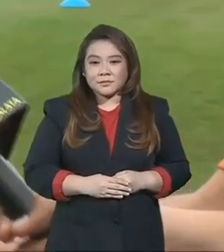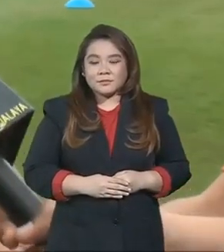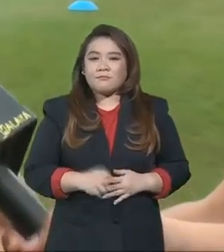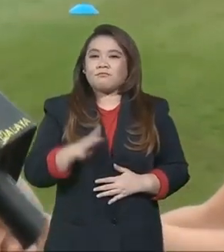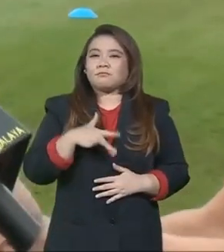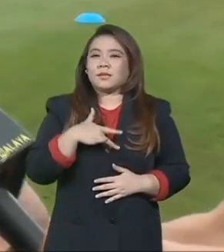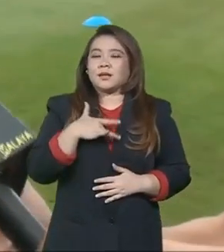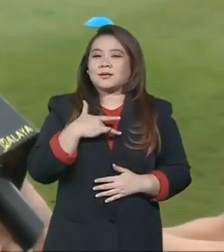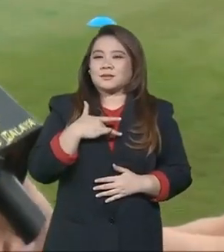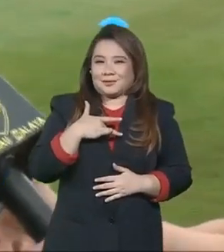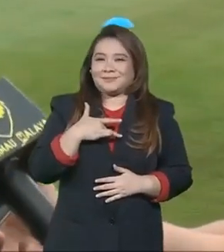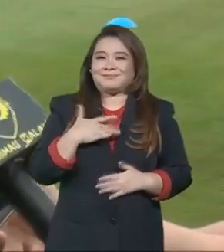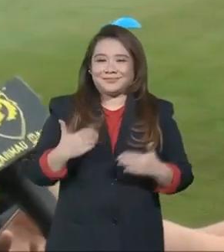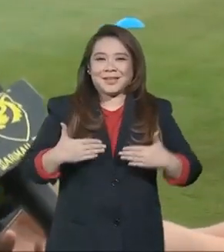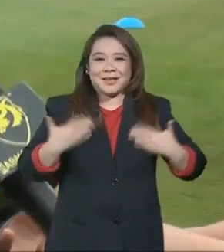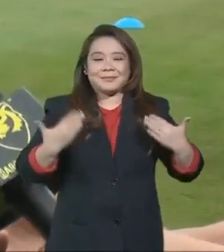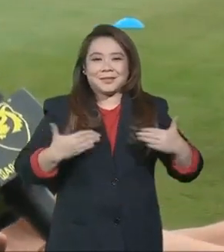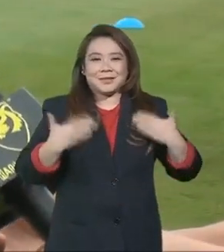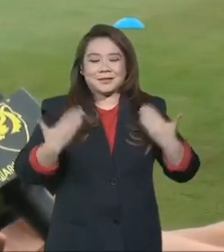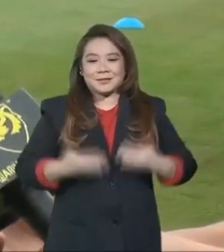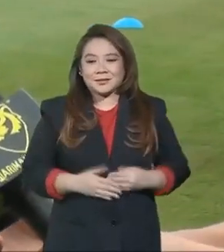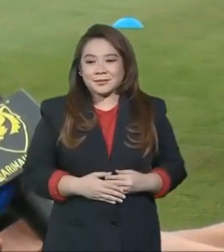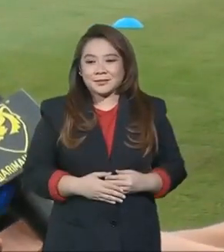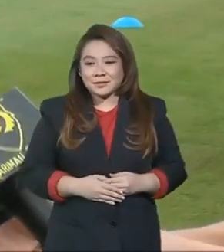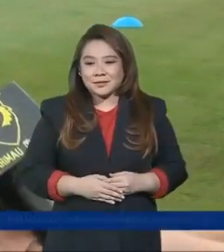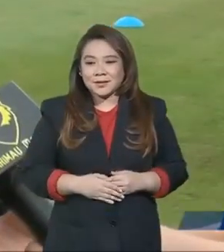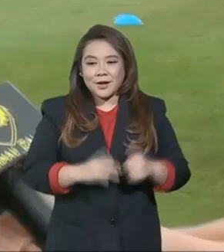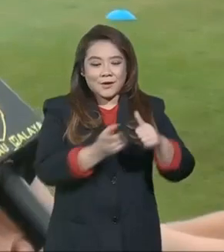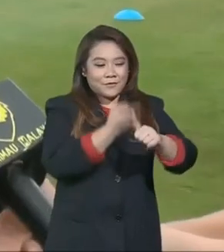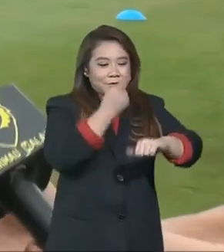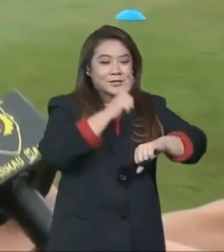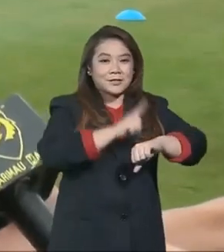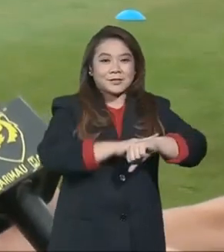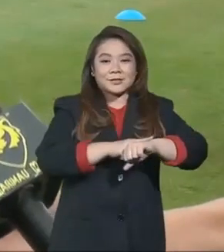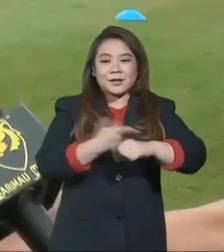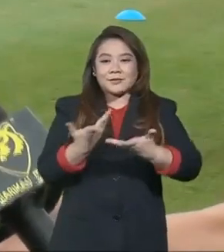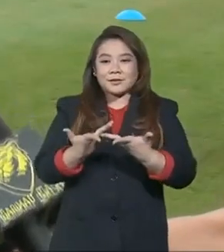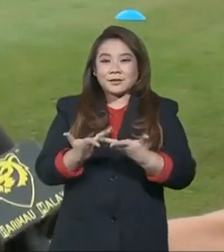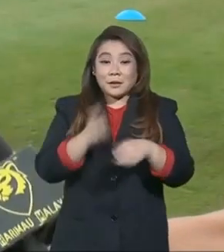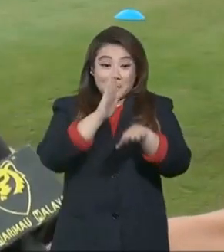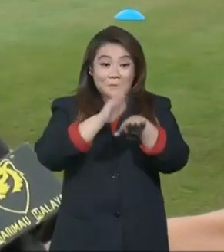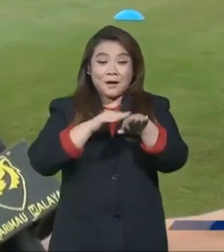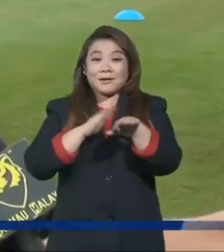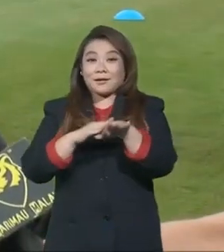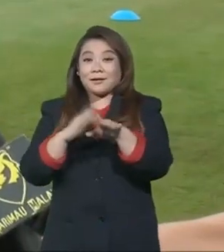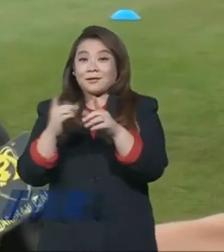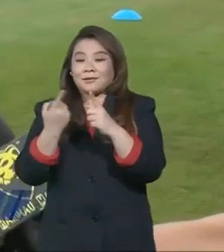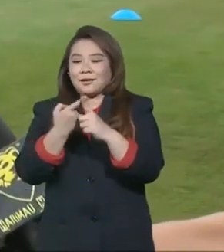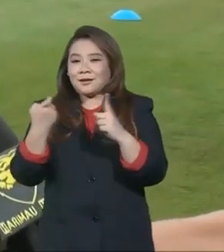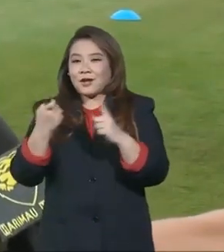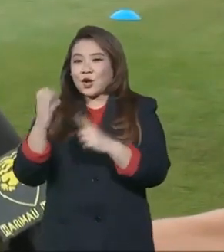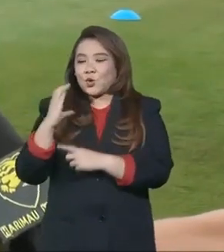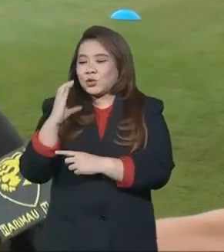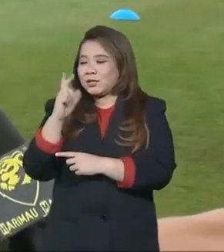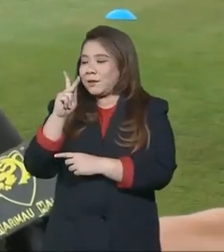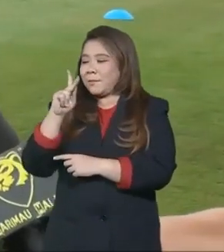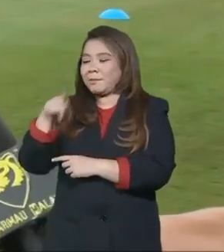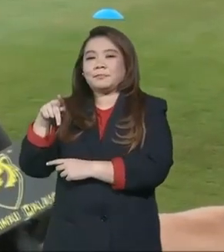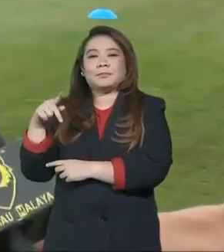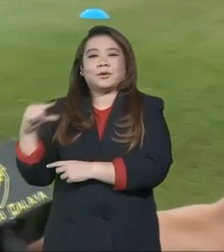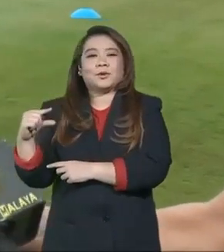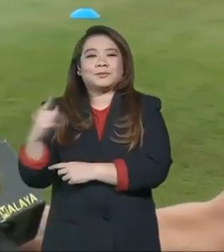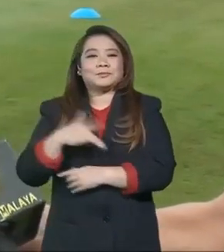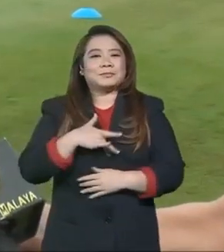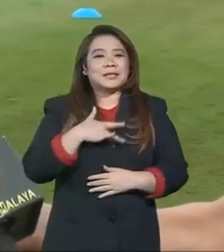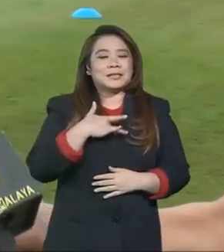Perasaan tu seronok lah sebab ni first time yang dapat panggilan daripada squad Coach Kipan Gon. Perasaan